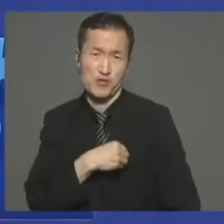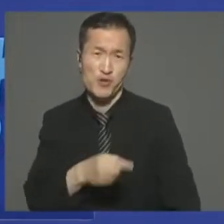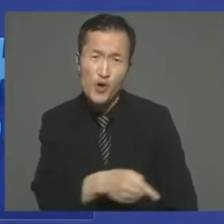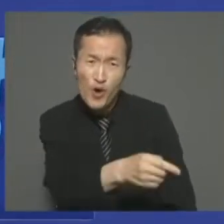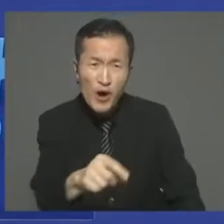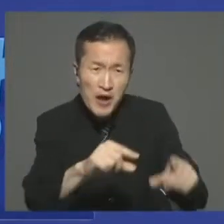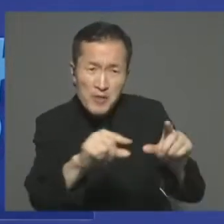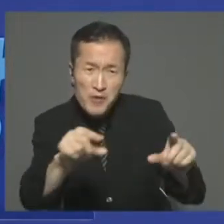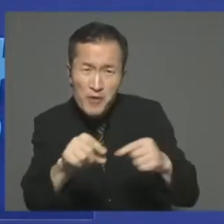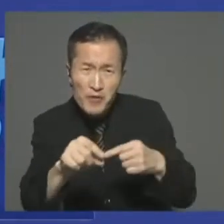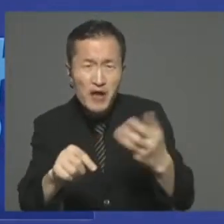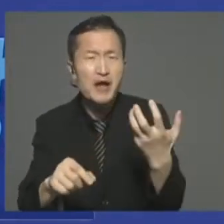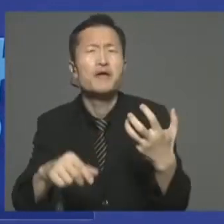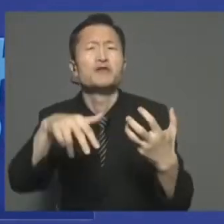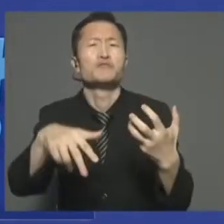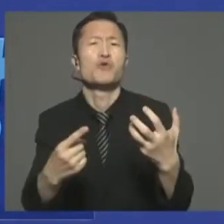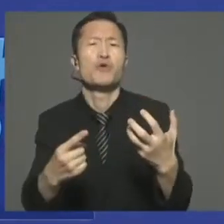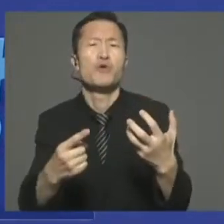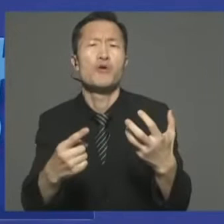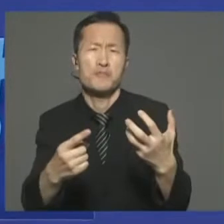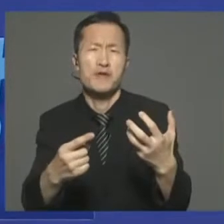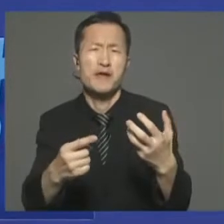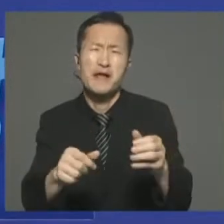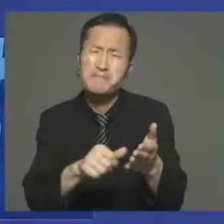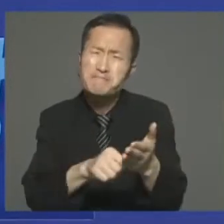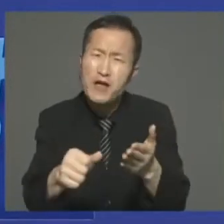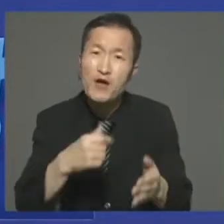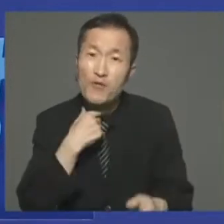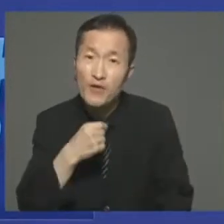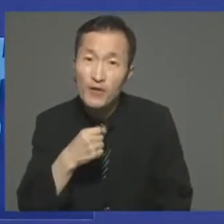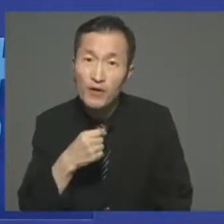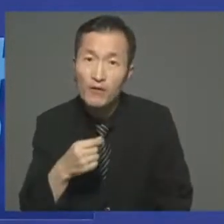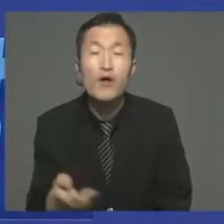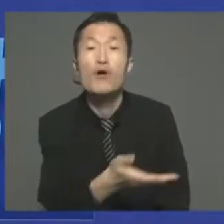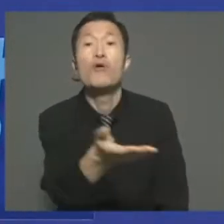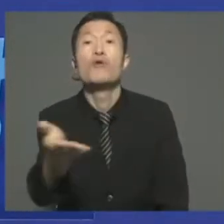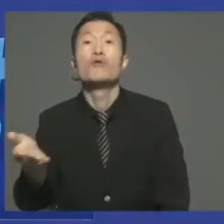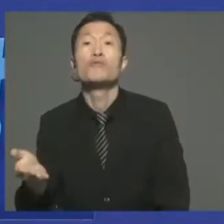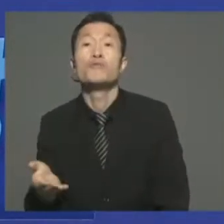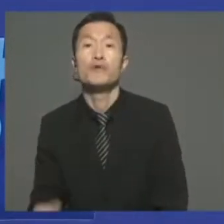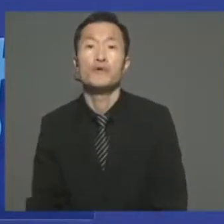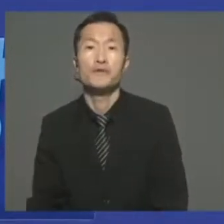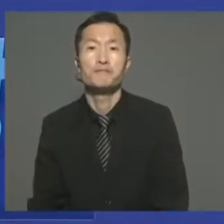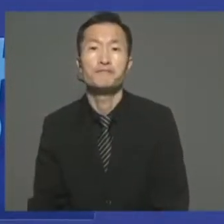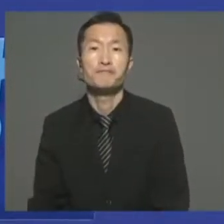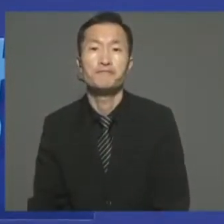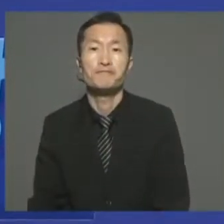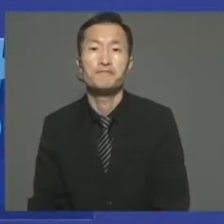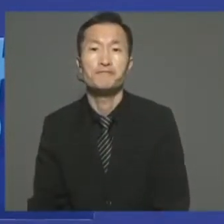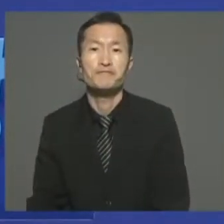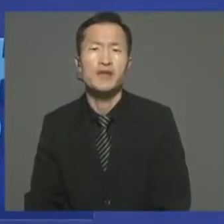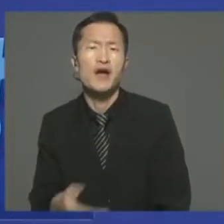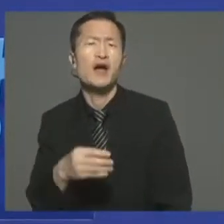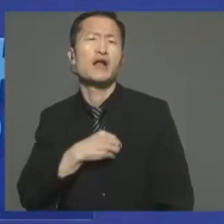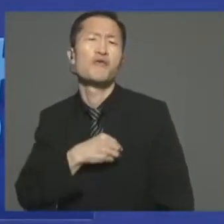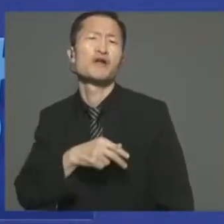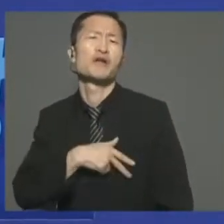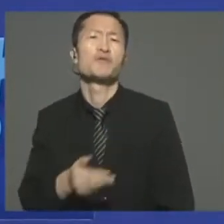아예 없애버리자고 주장하시지만, 지도자 동지 여러분, 당원 동지 여러분, 이 자리에 계신 대의원 동지